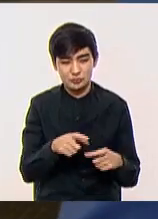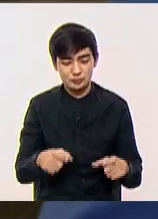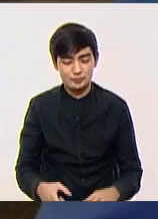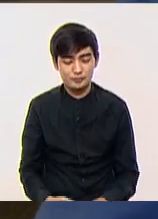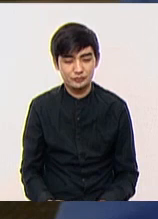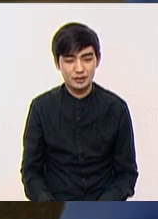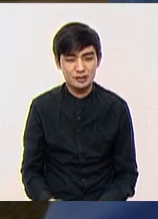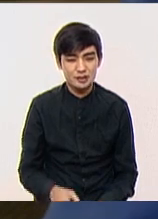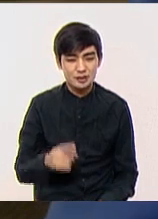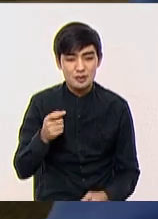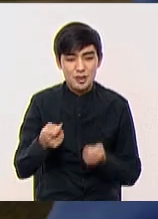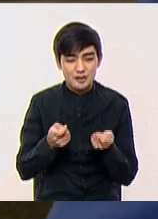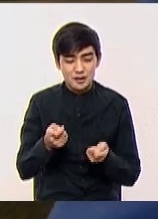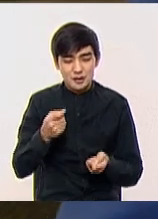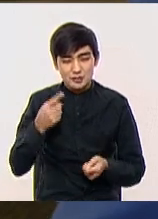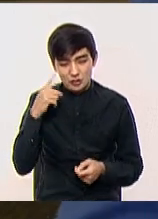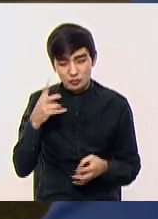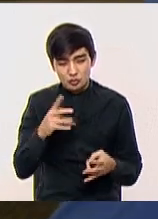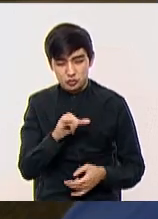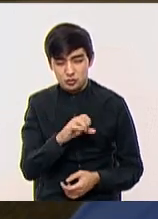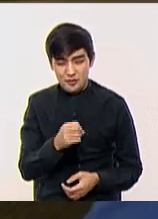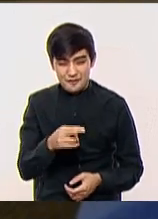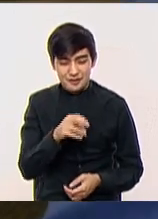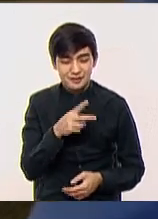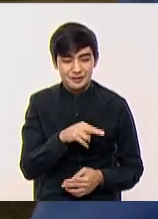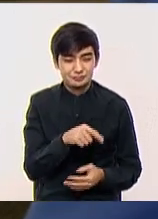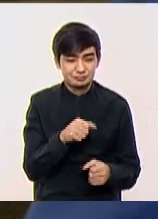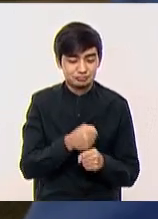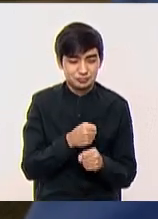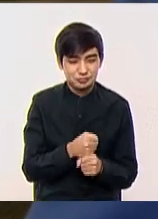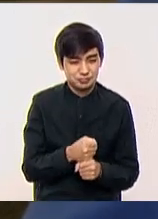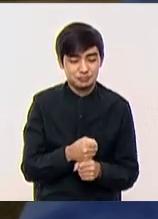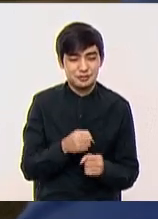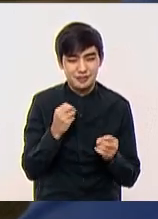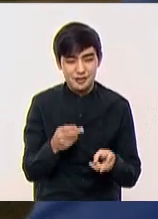Правительство должно создать условия, чтобы это участвовали. Ну, к примеру, объявить конкурс,